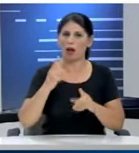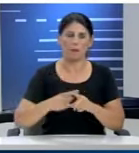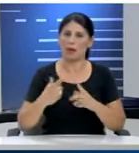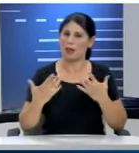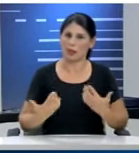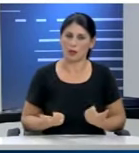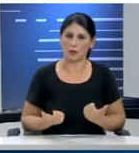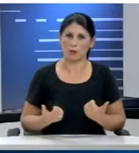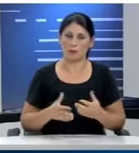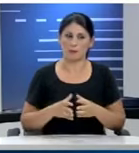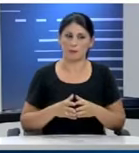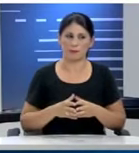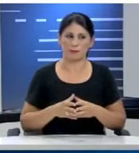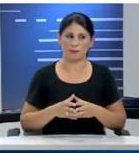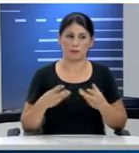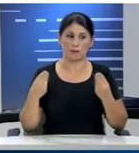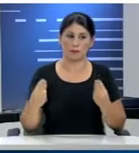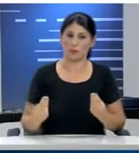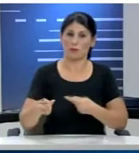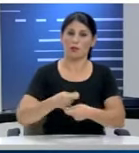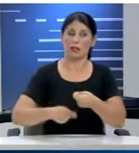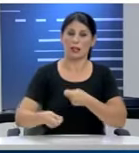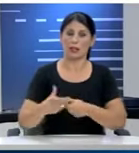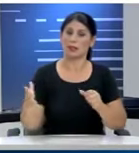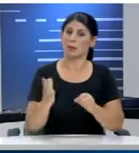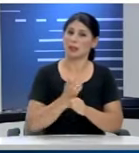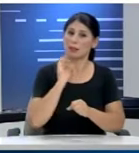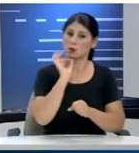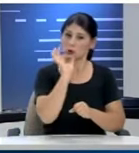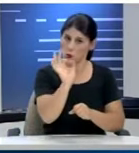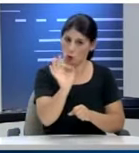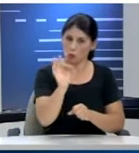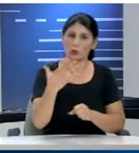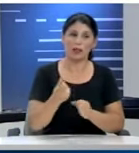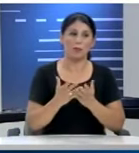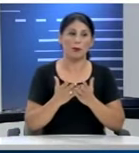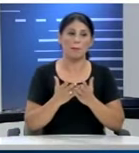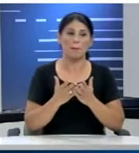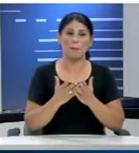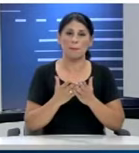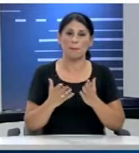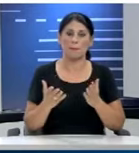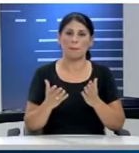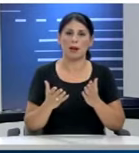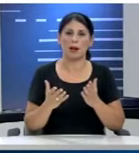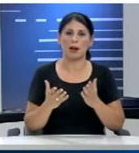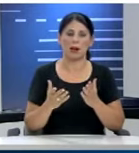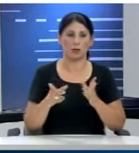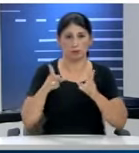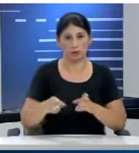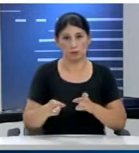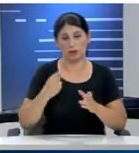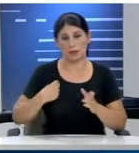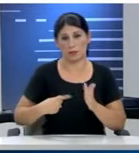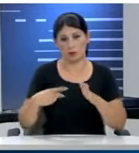έχουμε μια καλή διαχείριση, να πετυχαίνουμε στόχους και να έχουμε ένα μεγάλο στόκ στα δημόσια ταμεία, αλλά αυτό